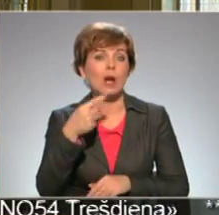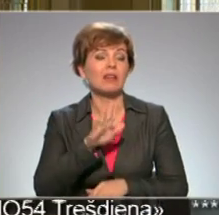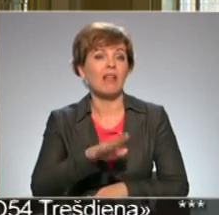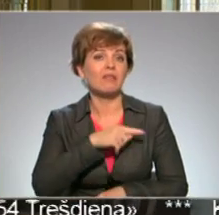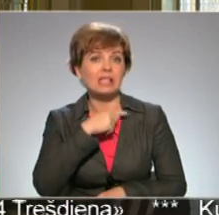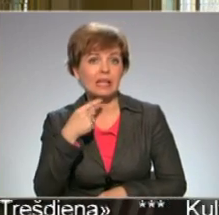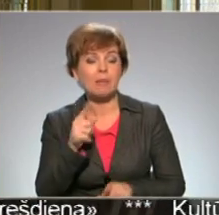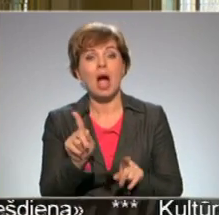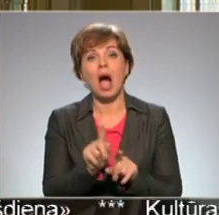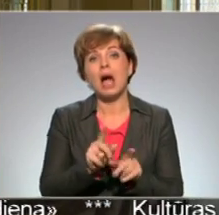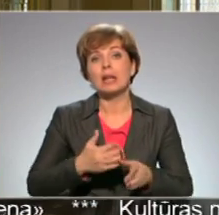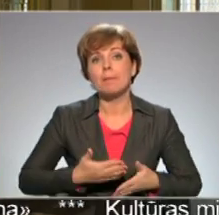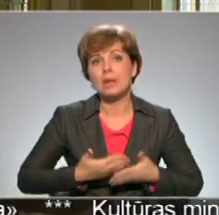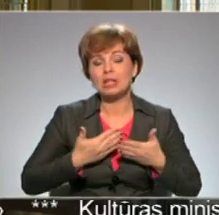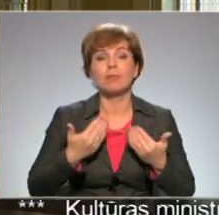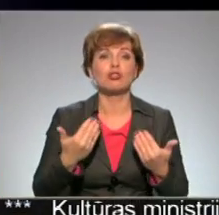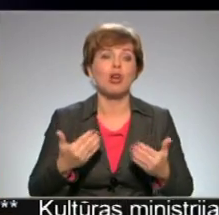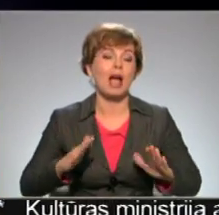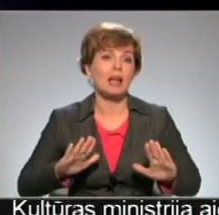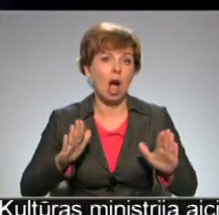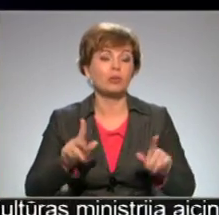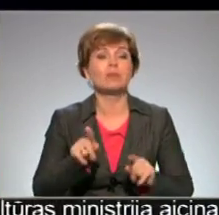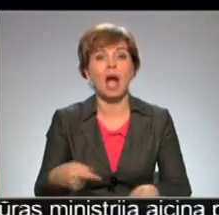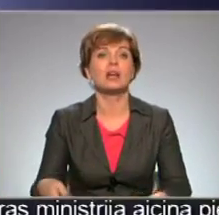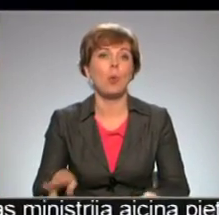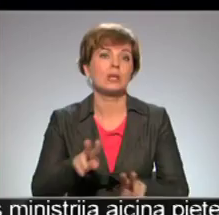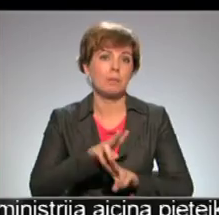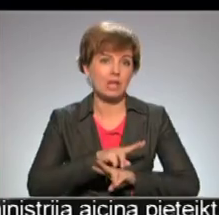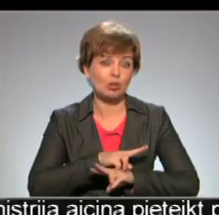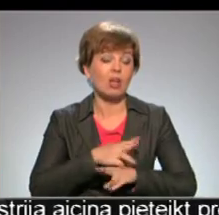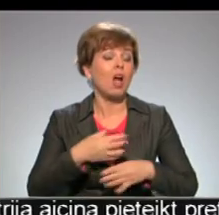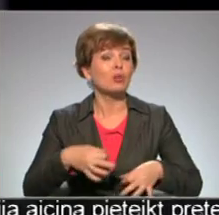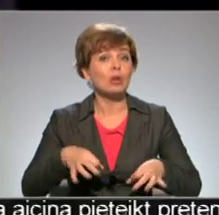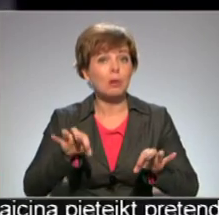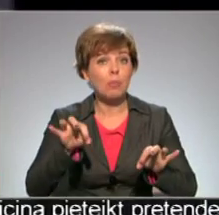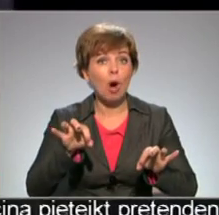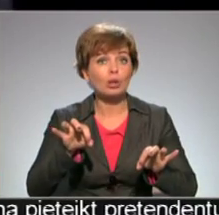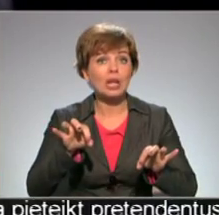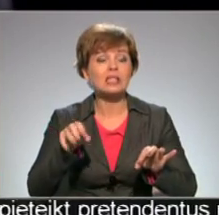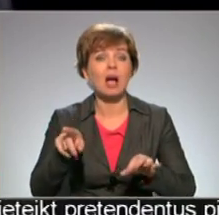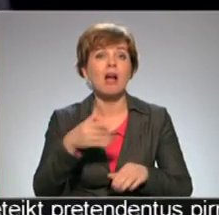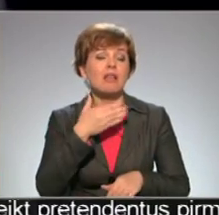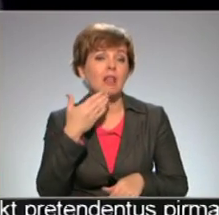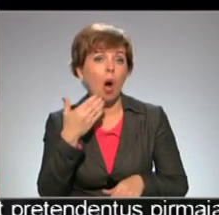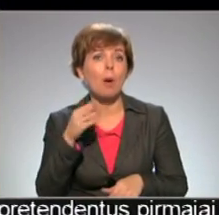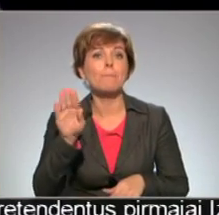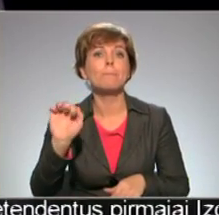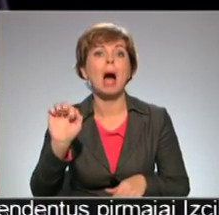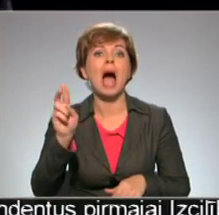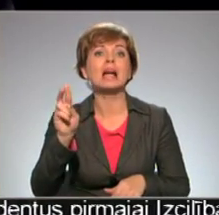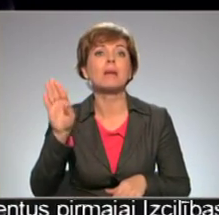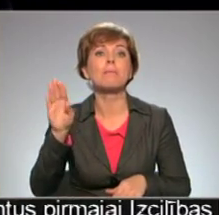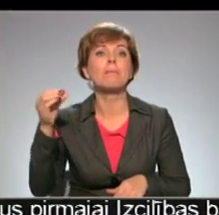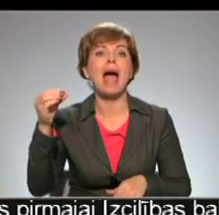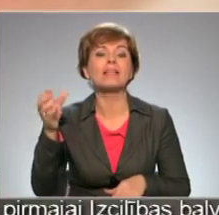arī mīlestība. Un šajā gadījumā tā ir mirusi. Vēl ļoti būtiski ir tas, ka Magbetam nav iespējams pieņemt lēmumus. Viņa liktenis